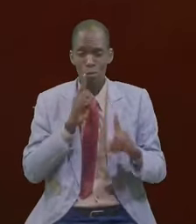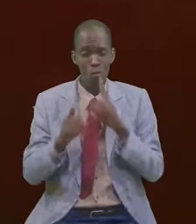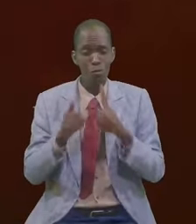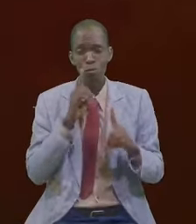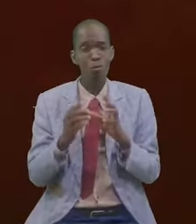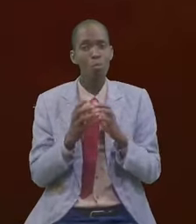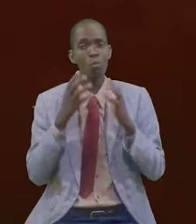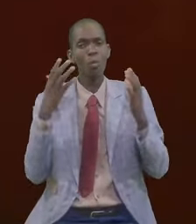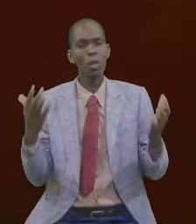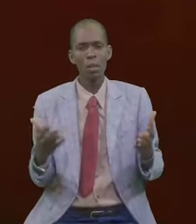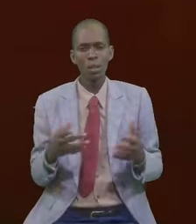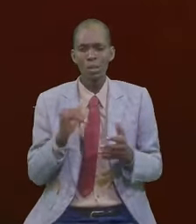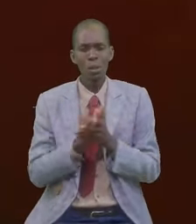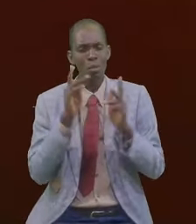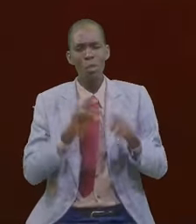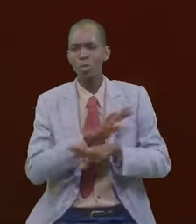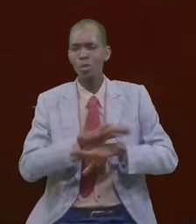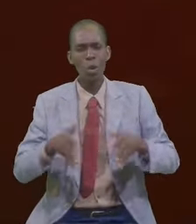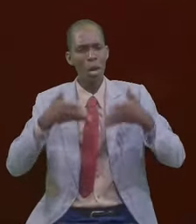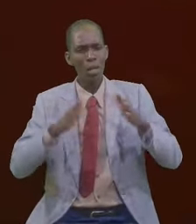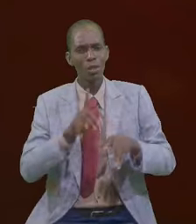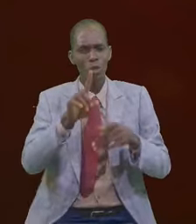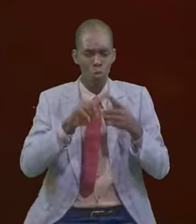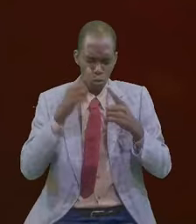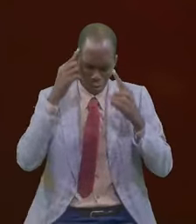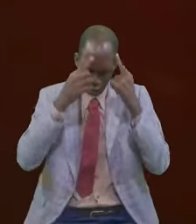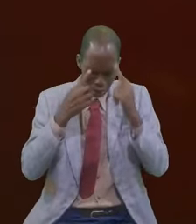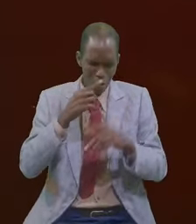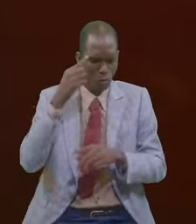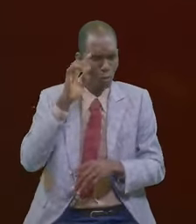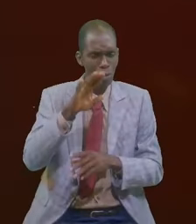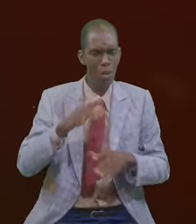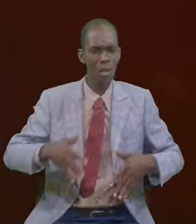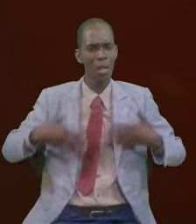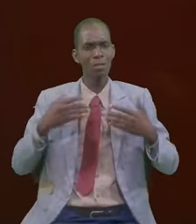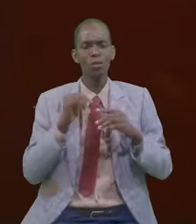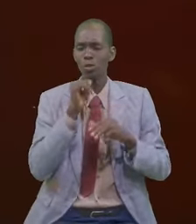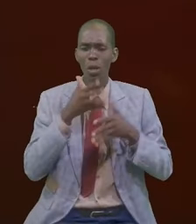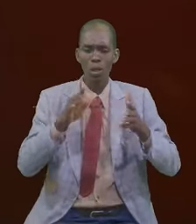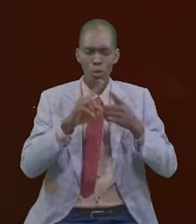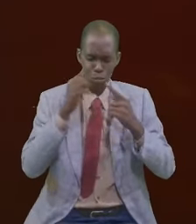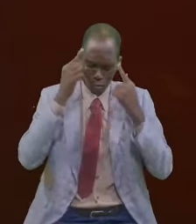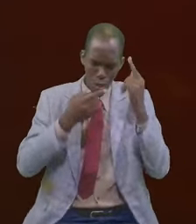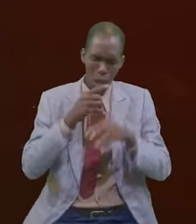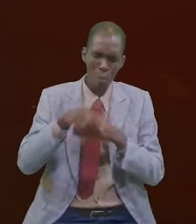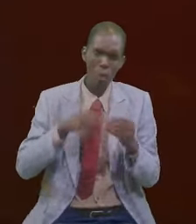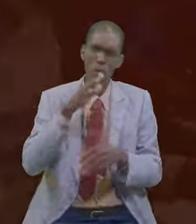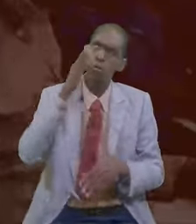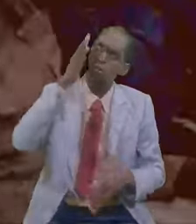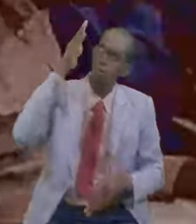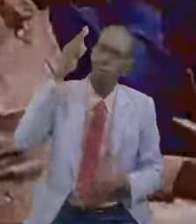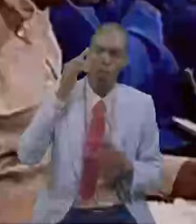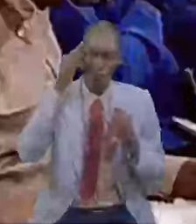parler. Il ne te permet pas de penser à ta vie, penser à ton futur, penser